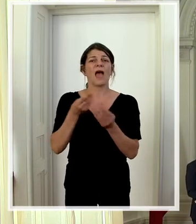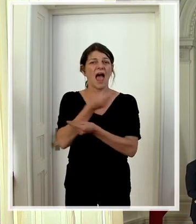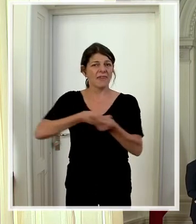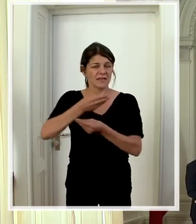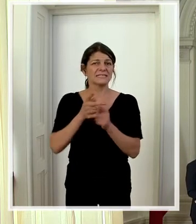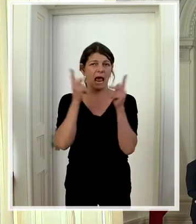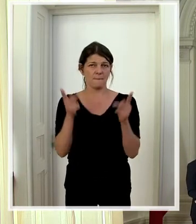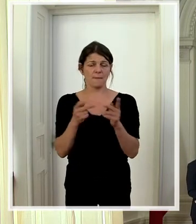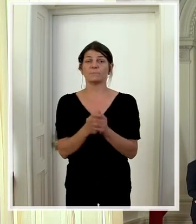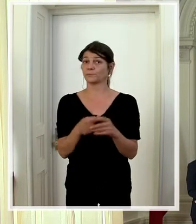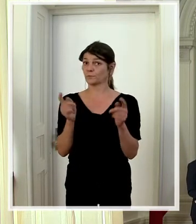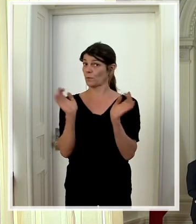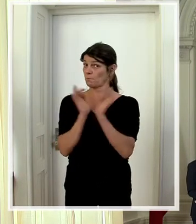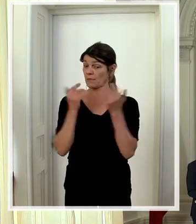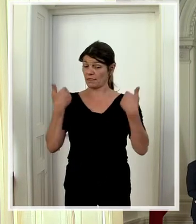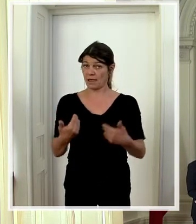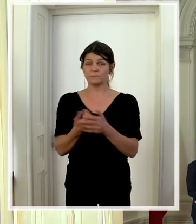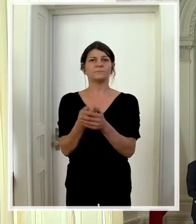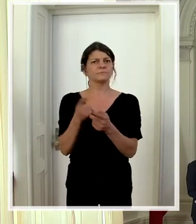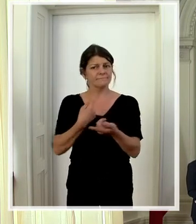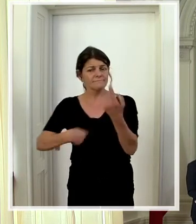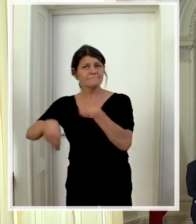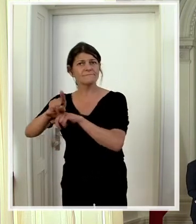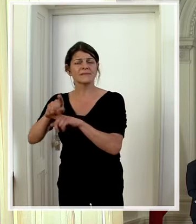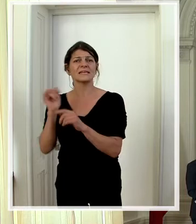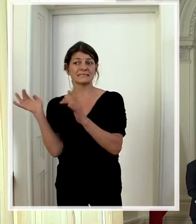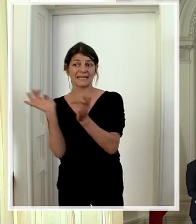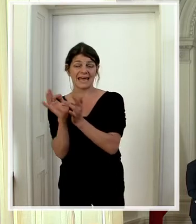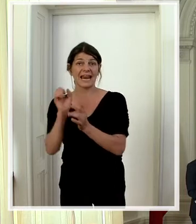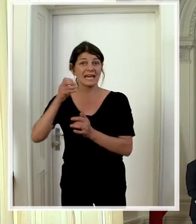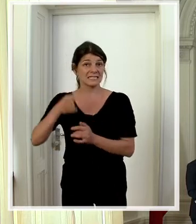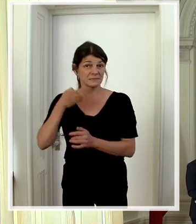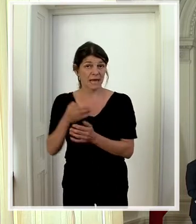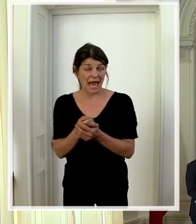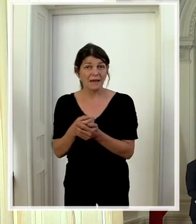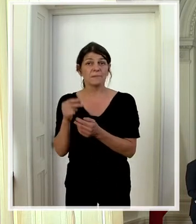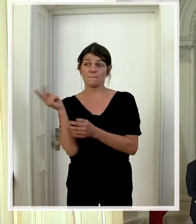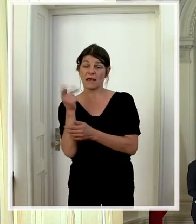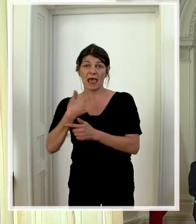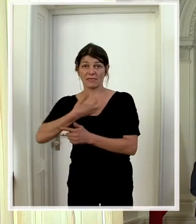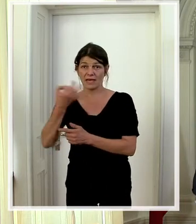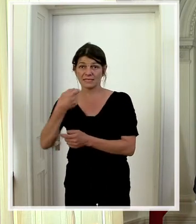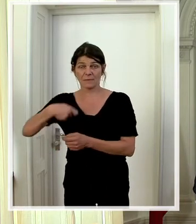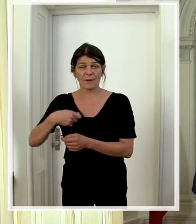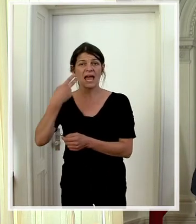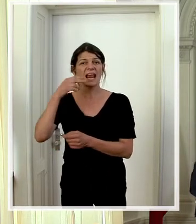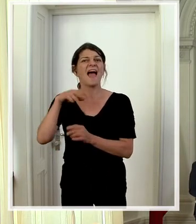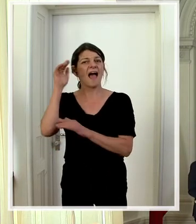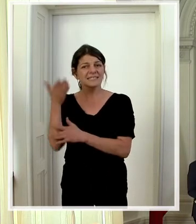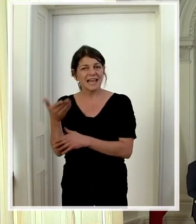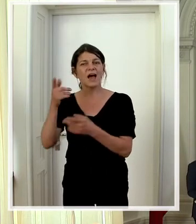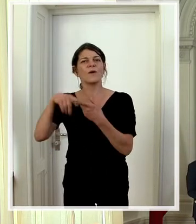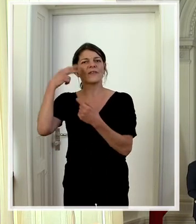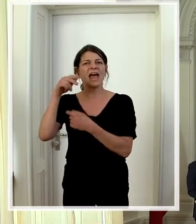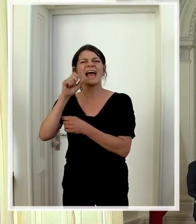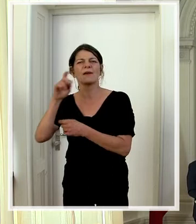Abend. Und in der Mitte das Gegenkomitee S-Bahn Nein. Mit den beiden Landtagsabgeordneten Erich Hasler und Herbert